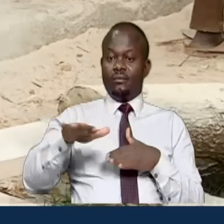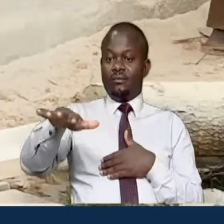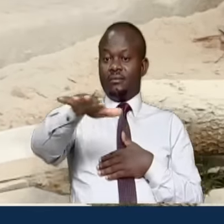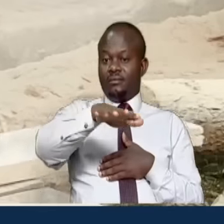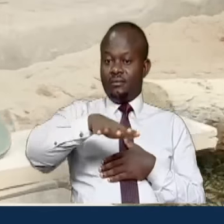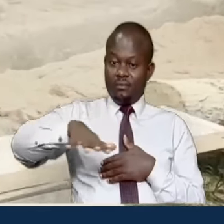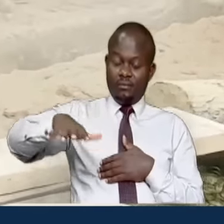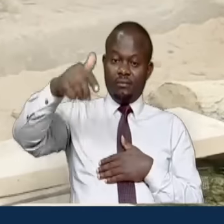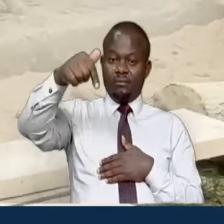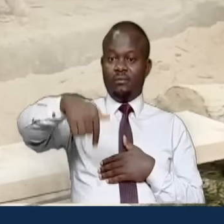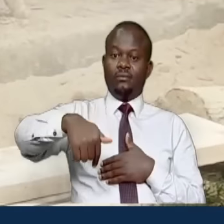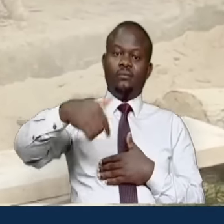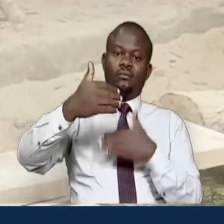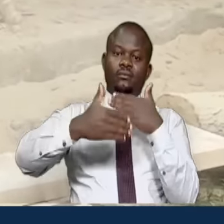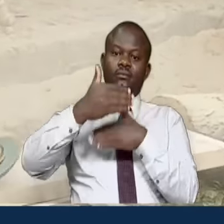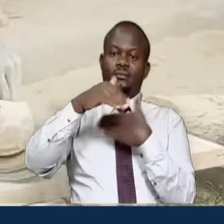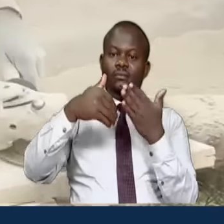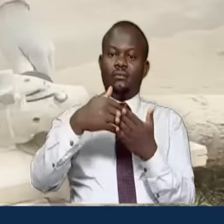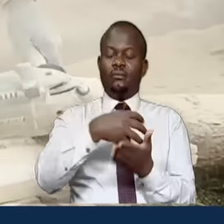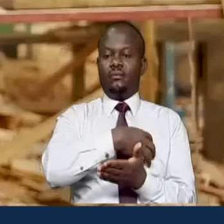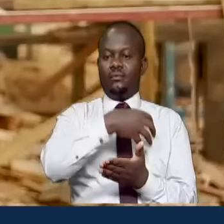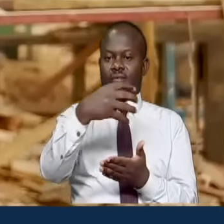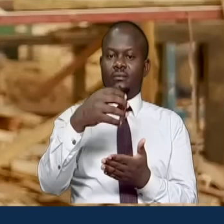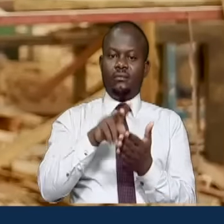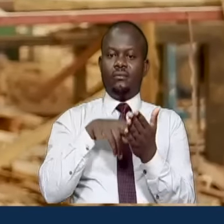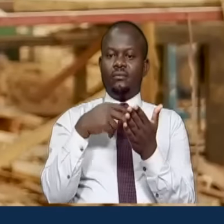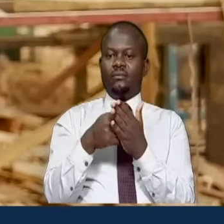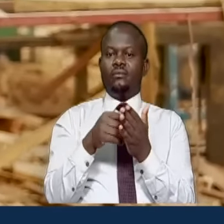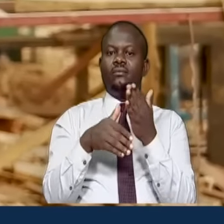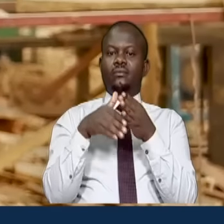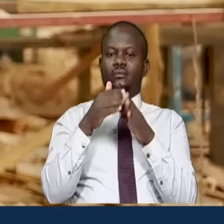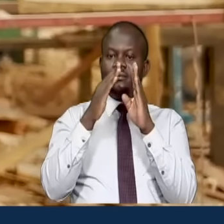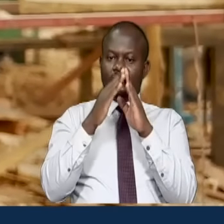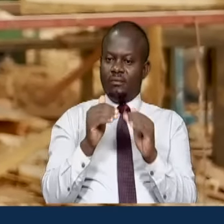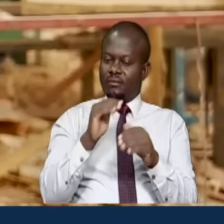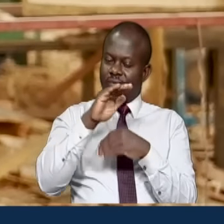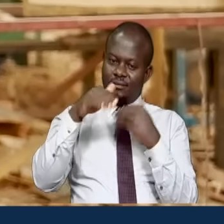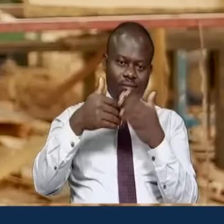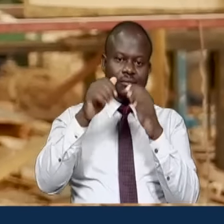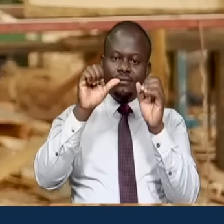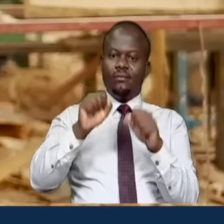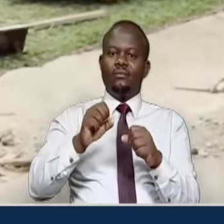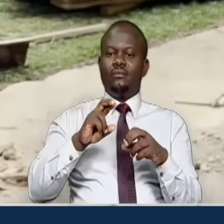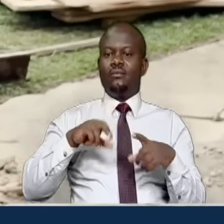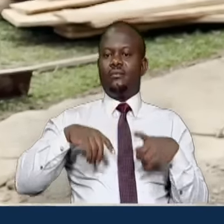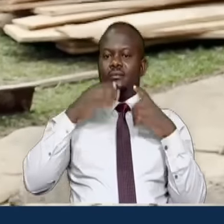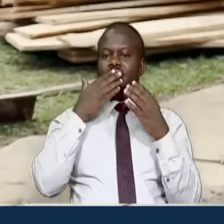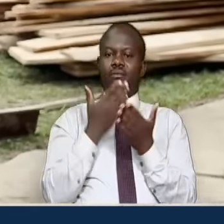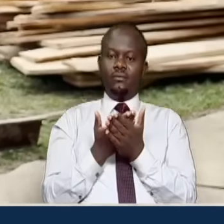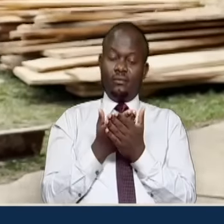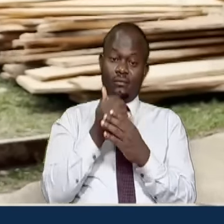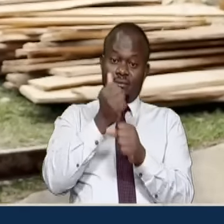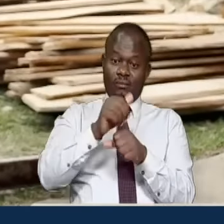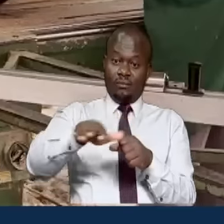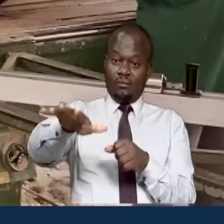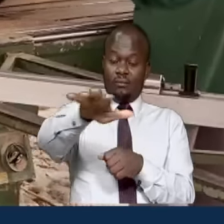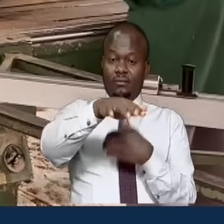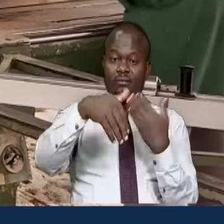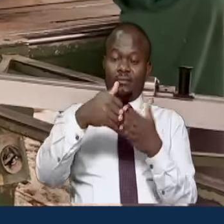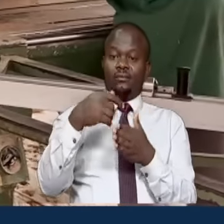muri hafi agakiri wananirwa kwiyubakira inzu cyangwa se kubaho neza. Abakorera muri aka gakiriro